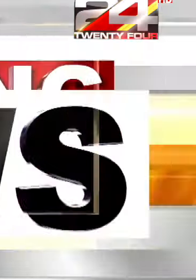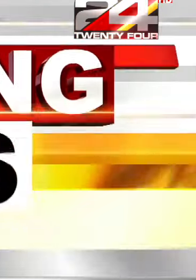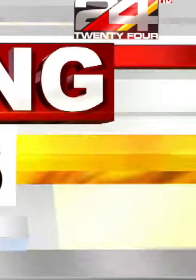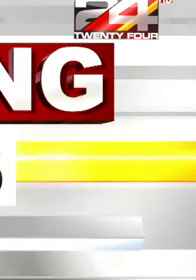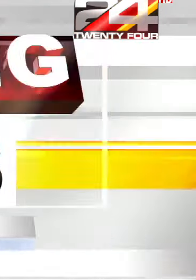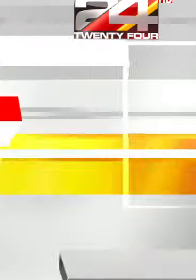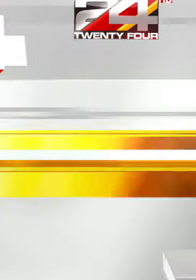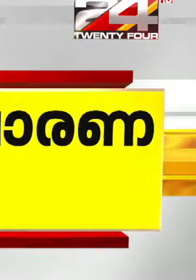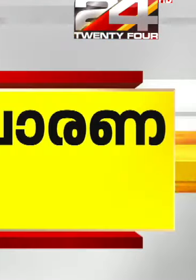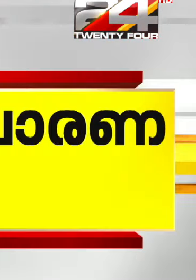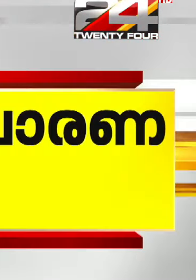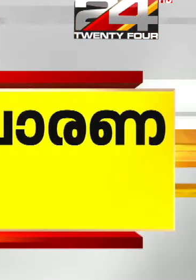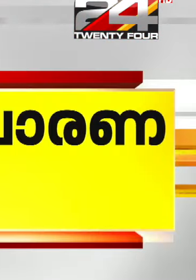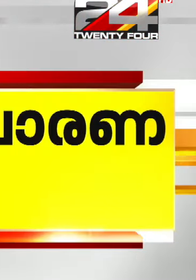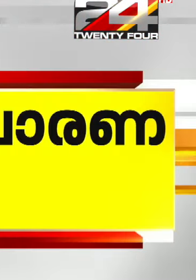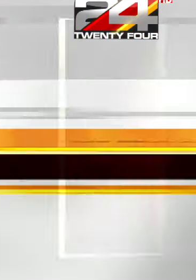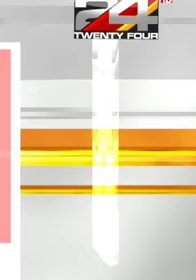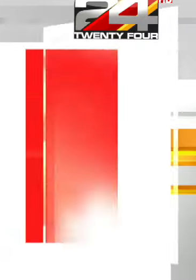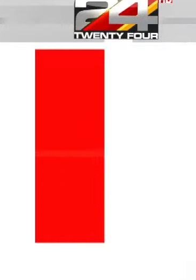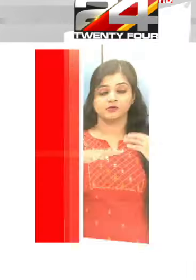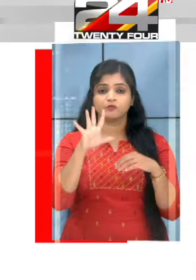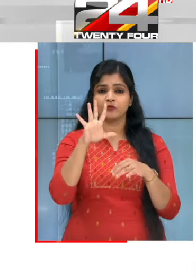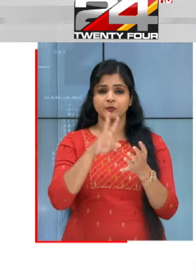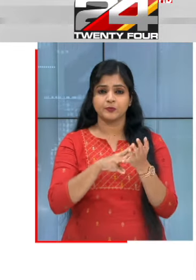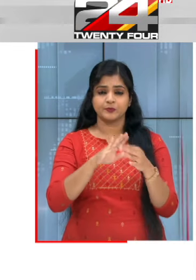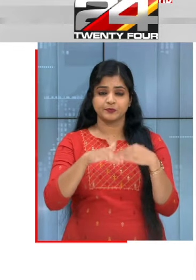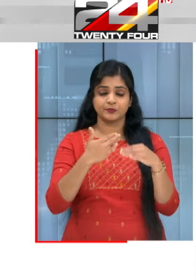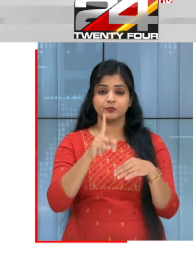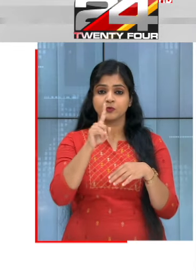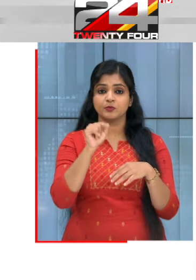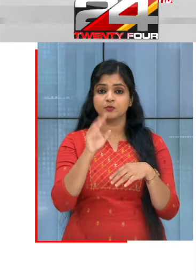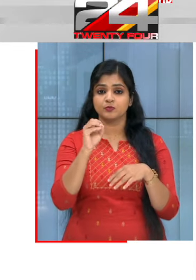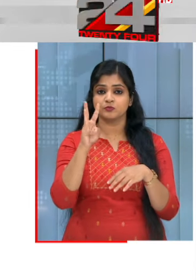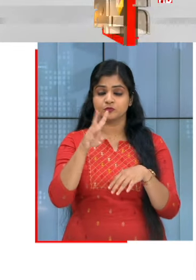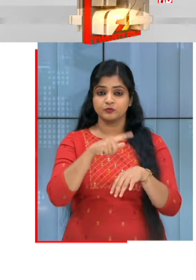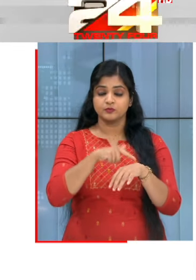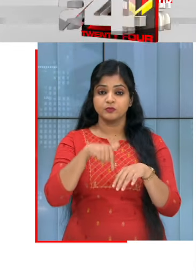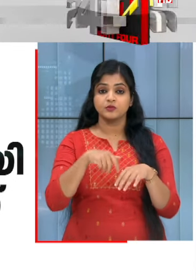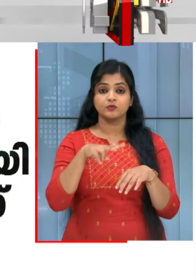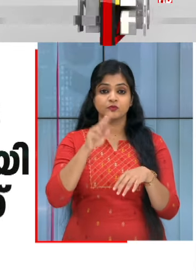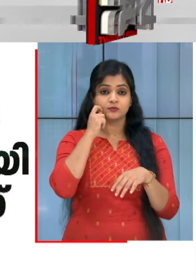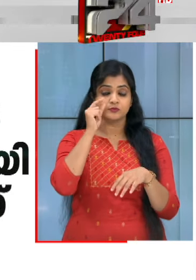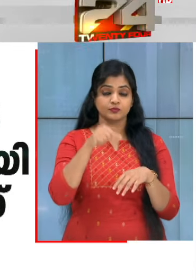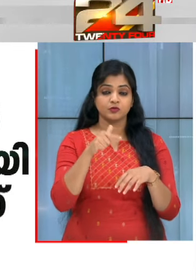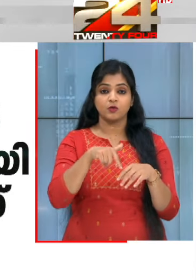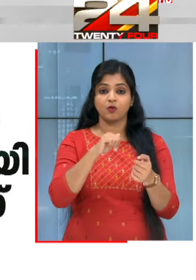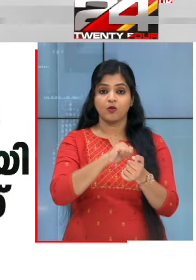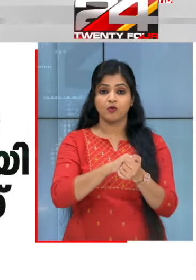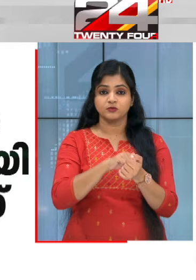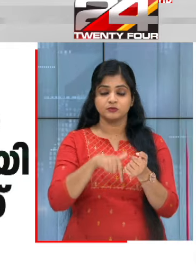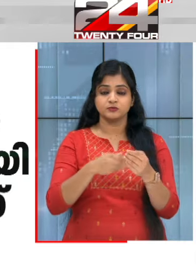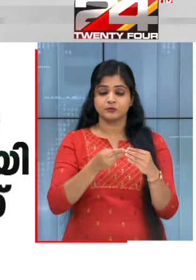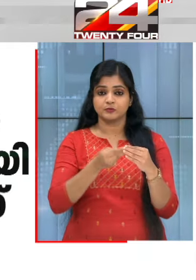12:57 ഈ കൂടുതൽ ആളുകൾ കൂടുന്നു. അത് കഴിഞ്ഞ് ഏതാണ്ട് 5 മിനിറ്റ് കഴിയുമ്പോൾ 1:03 വിശ്വനാഥൻ ഈ ആശുപത്രിയുടെ മതില്